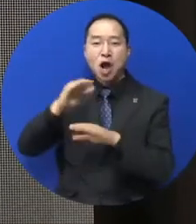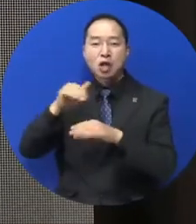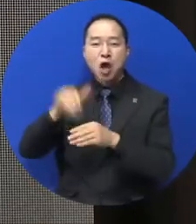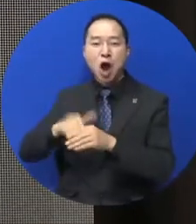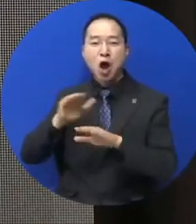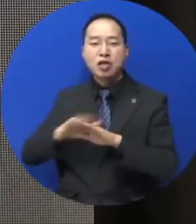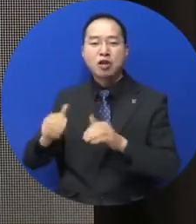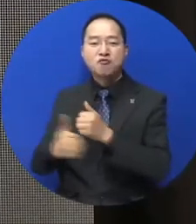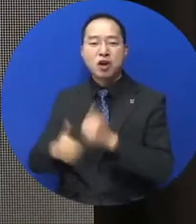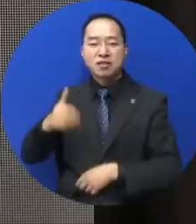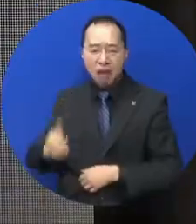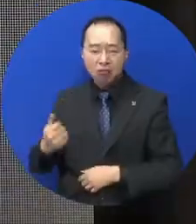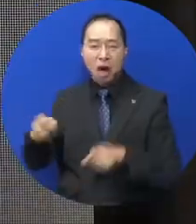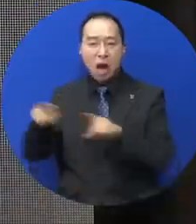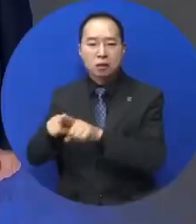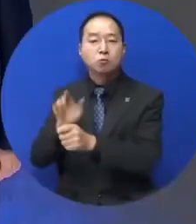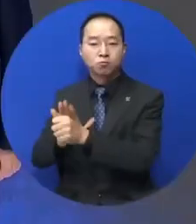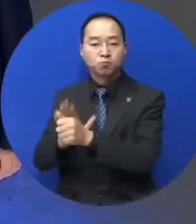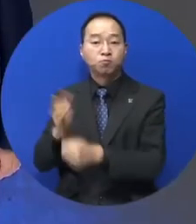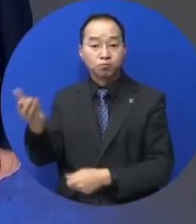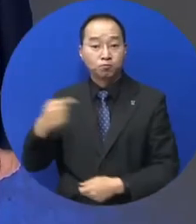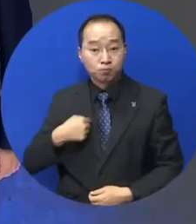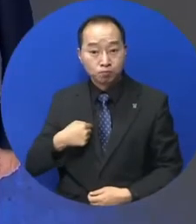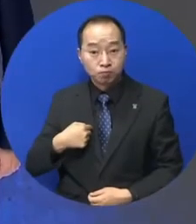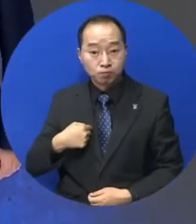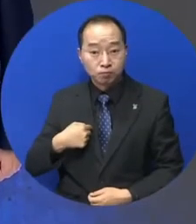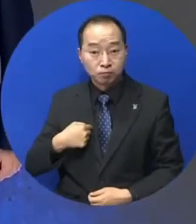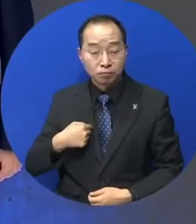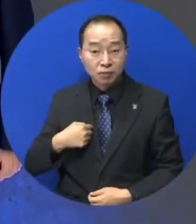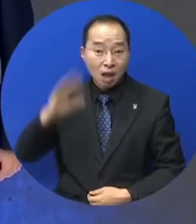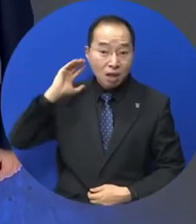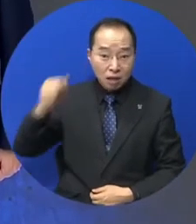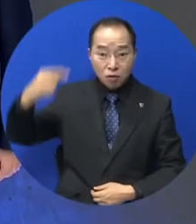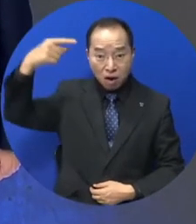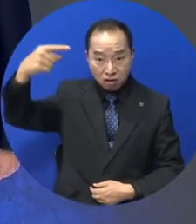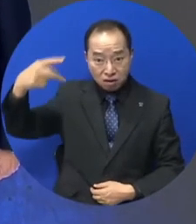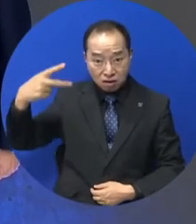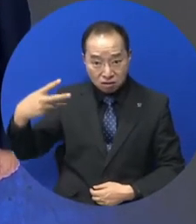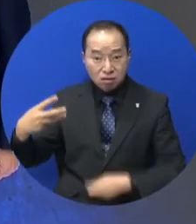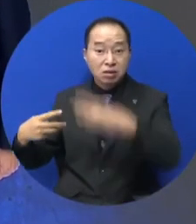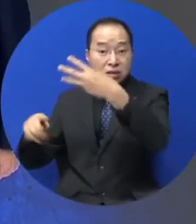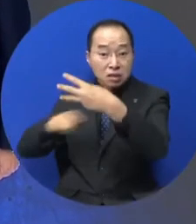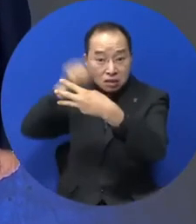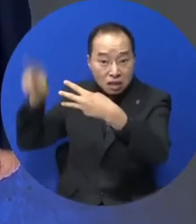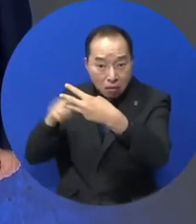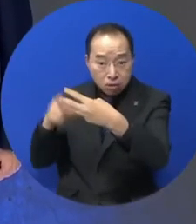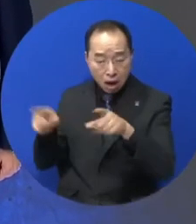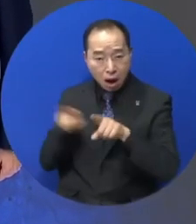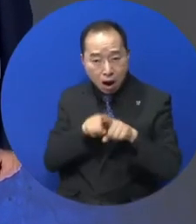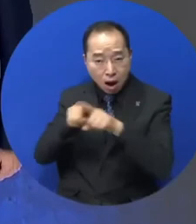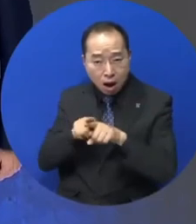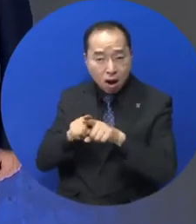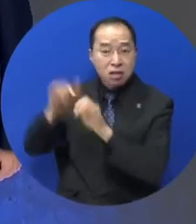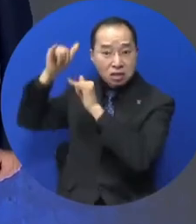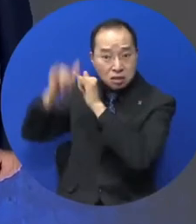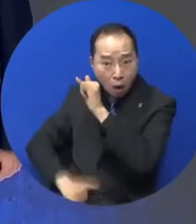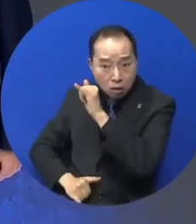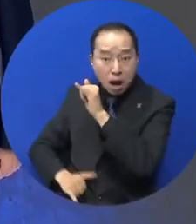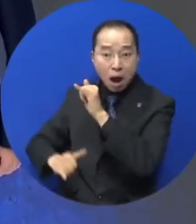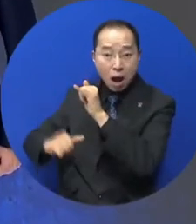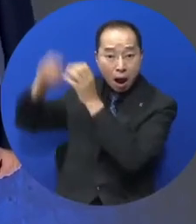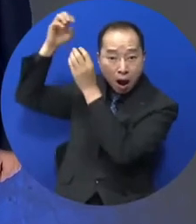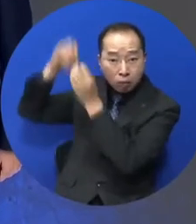함께 도와드렸습니다. 이렇게 세 분의 대통령을 지키고 함께 온 역사, 그 역사를 가장 잘 계승할